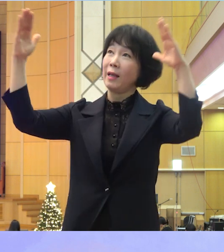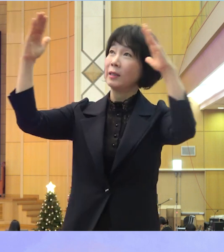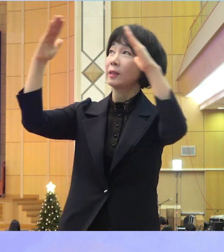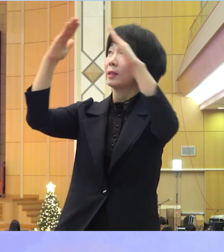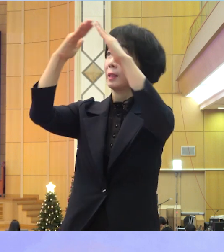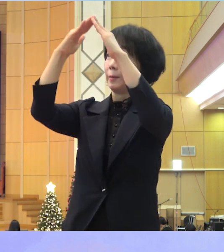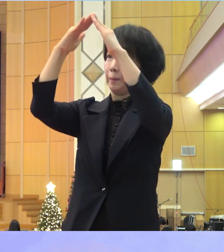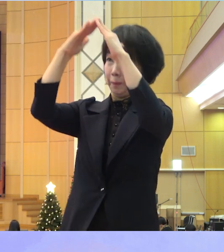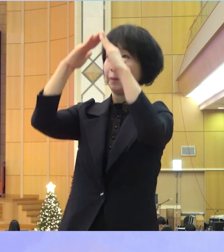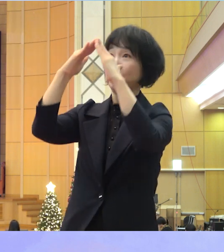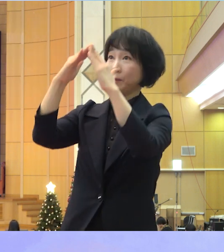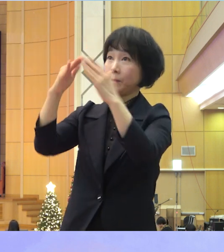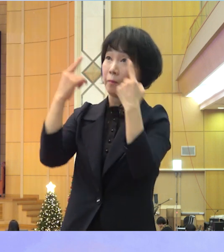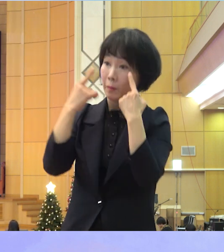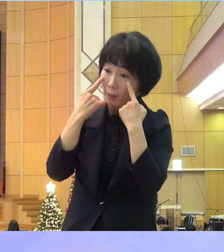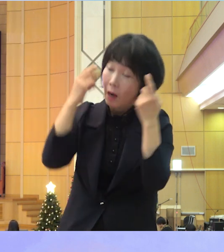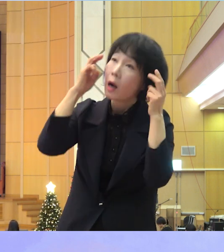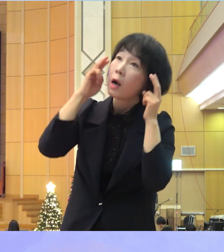영원한